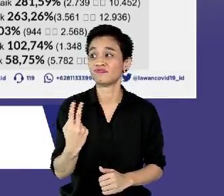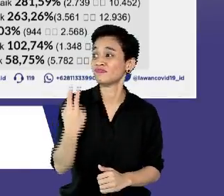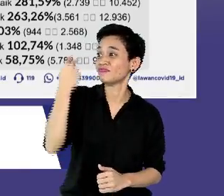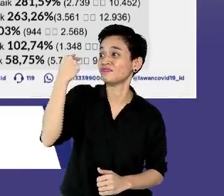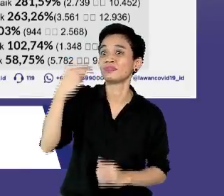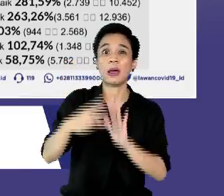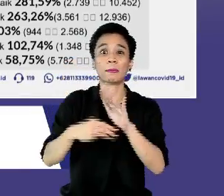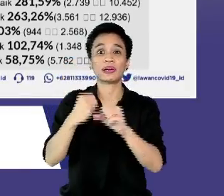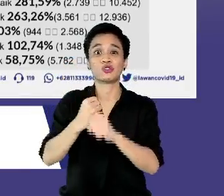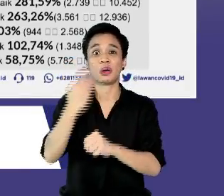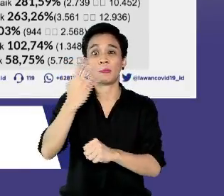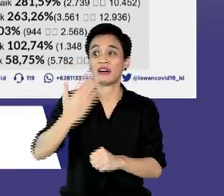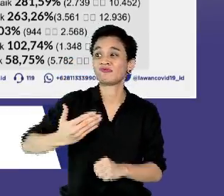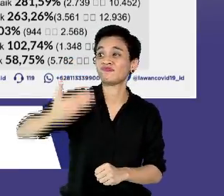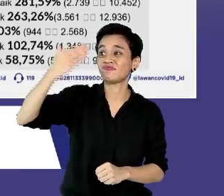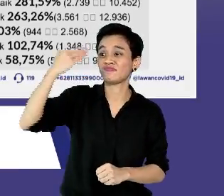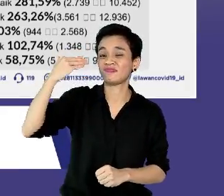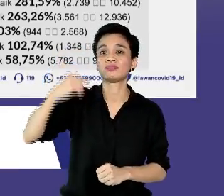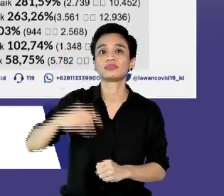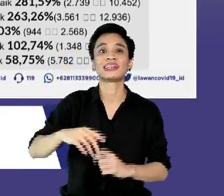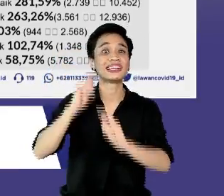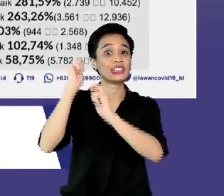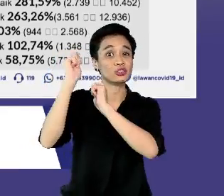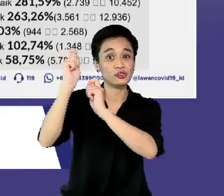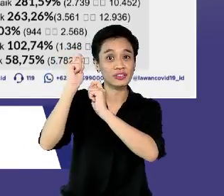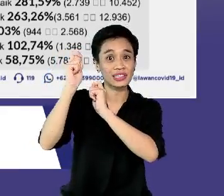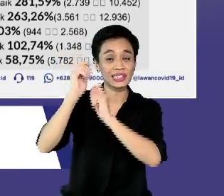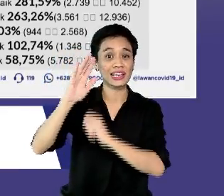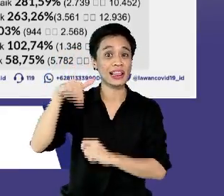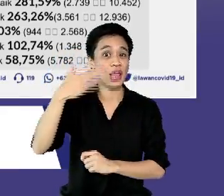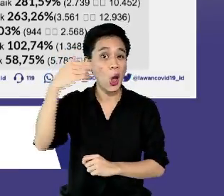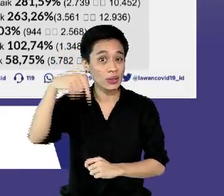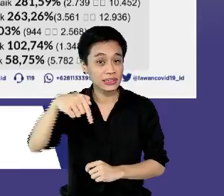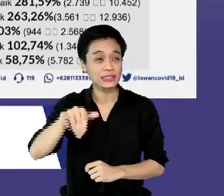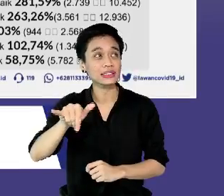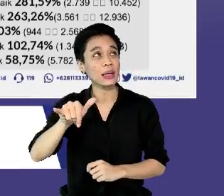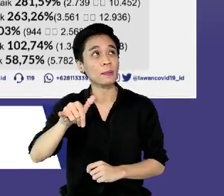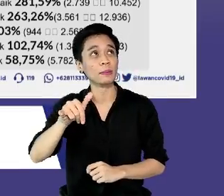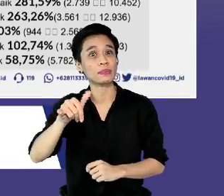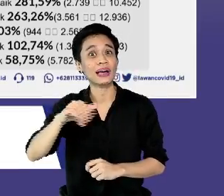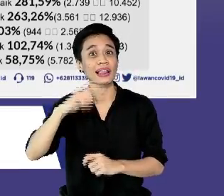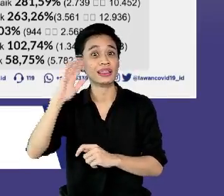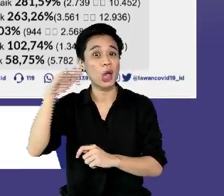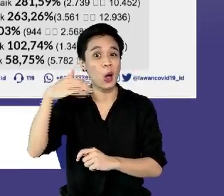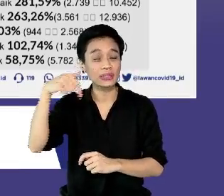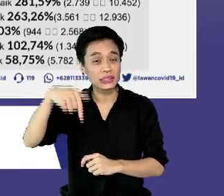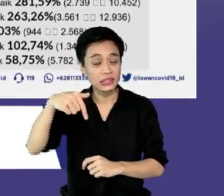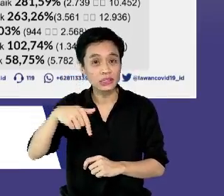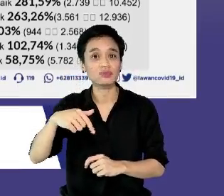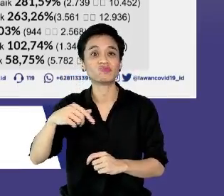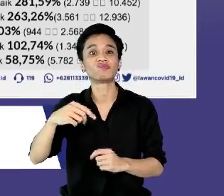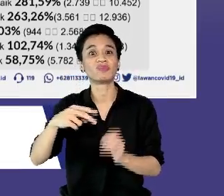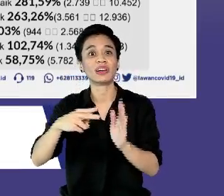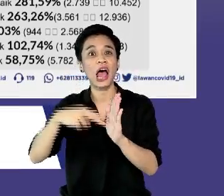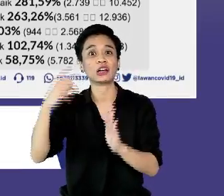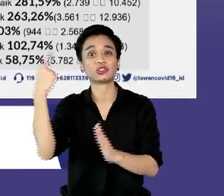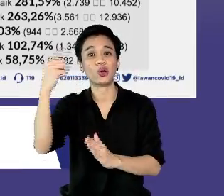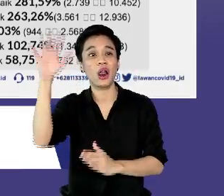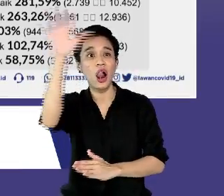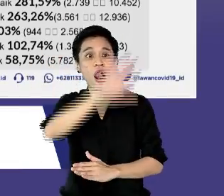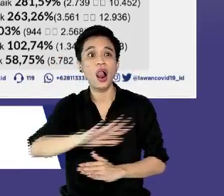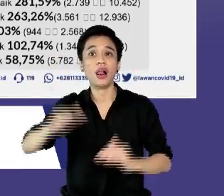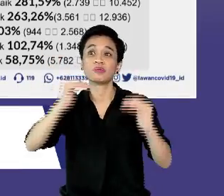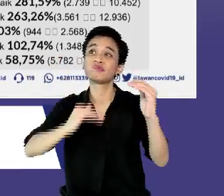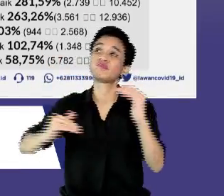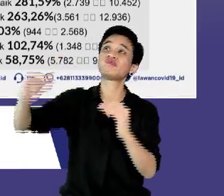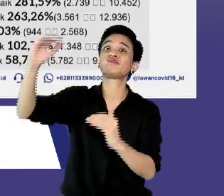keempat, ternyata kenaikan kasus pasca Idul Fitri di tahun ini secara nasional mengalami kenaikan yang lebih tinggi, yaitu